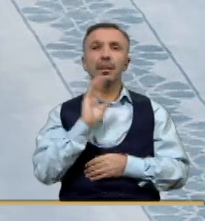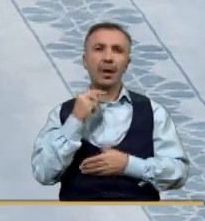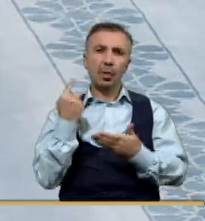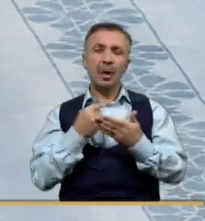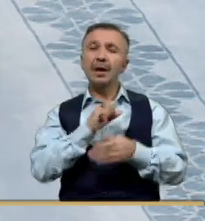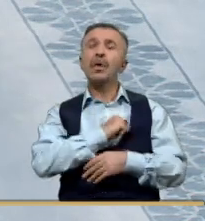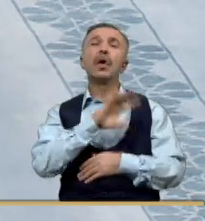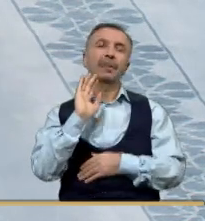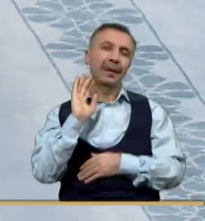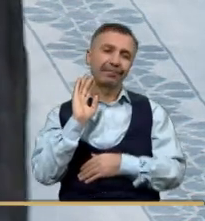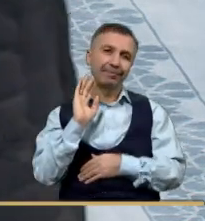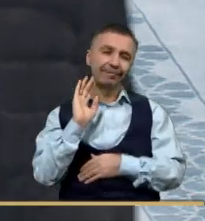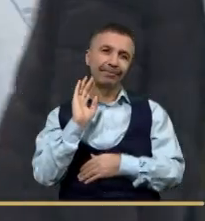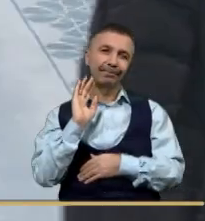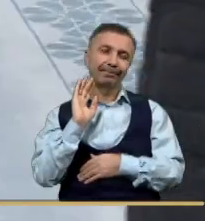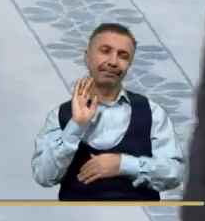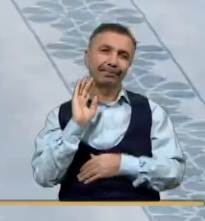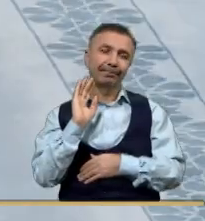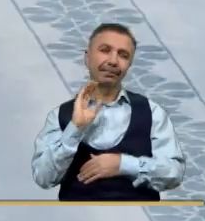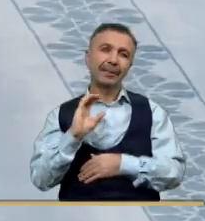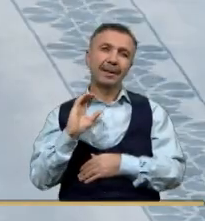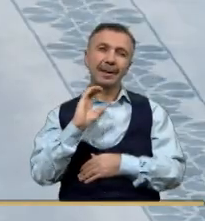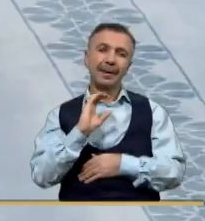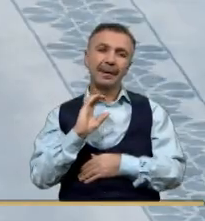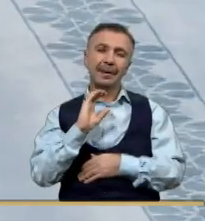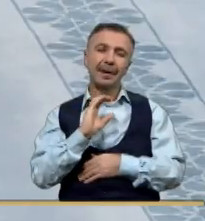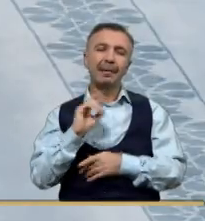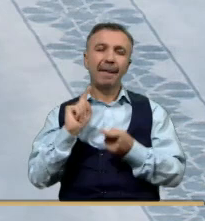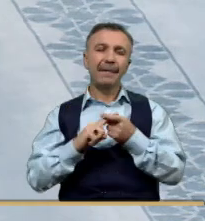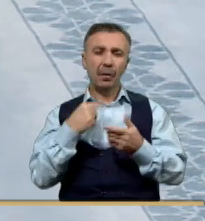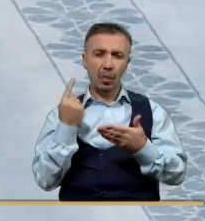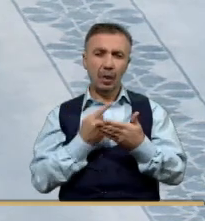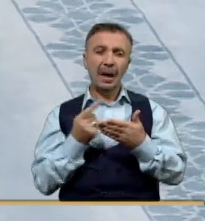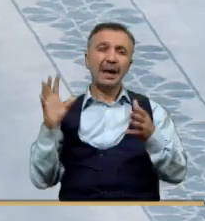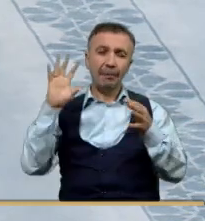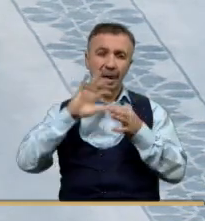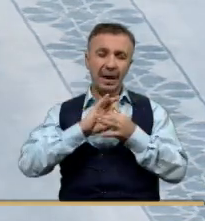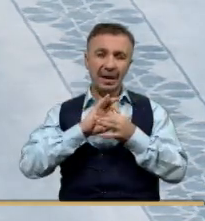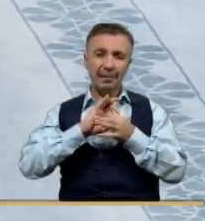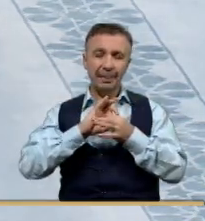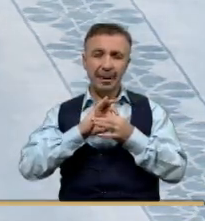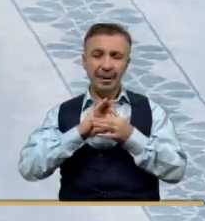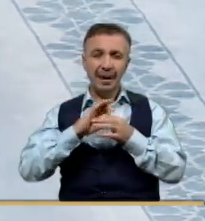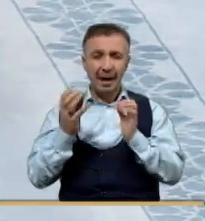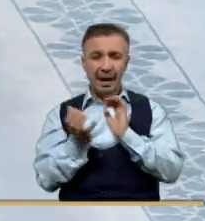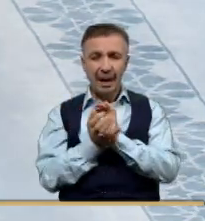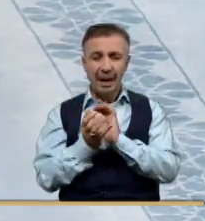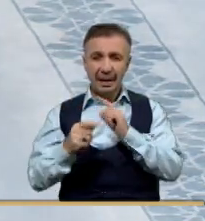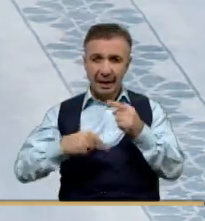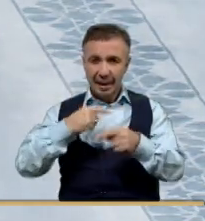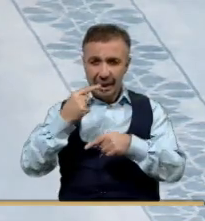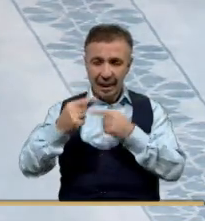Kur'an'dan korkmayacaksın. İslam'a ve Kur'an'a bağlı bir nesil yetiştireceksin. Bunun çözümü